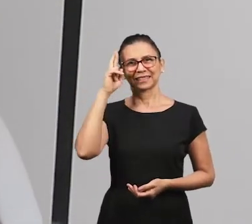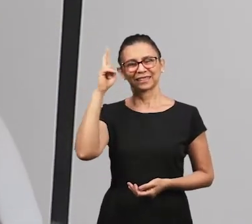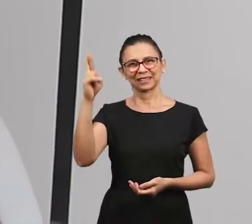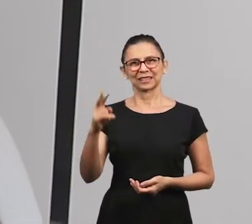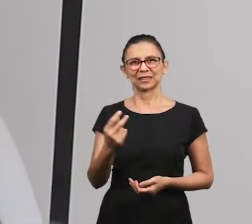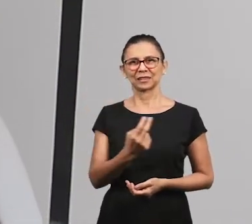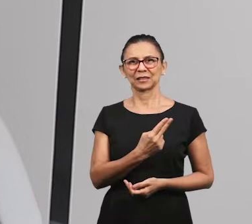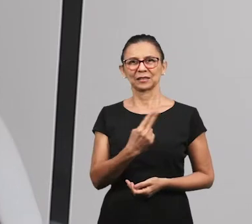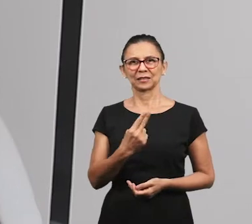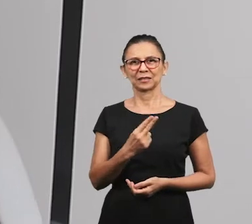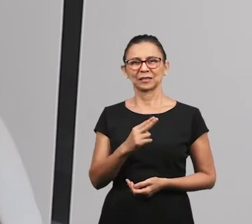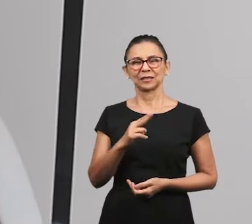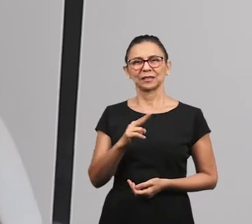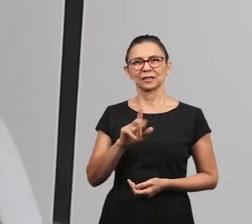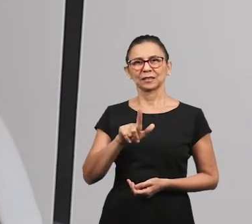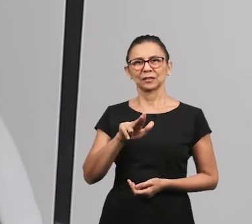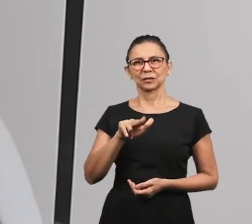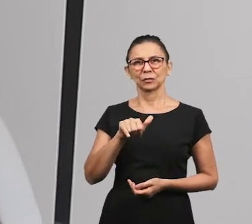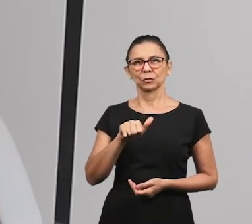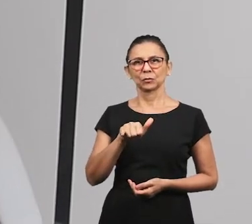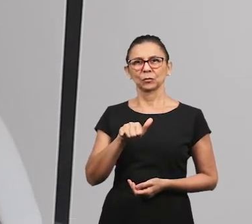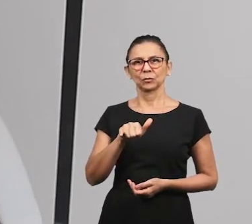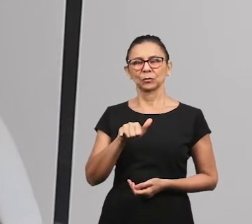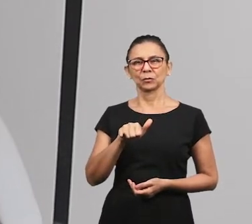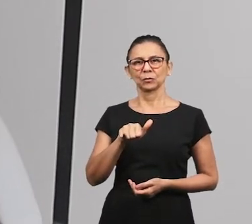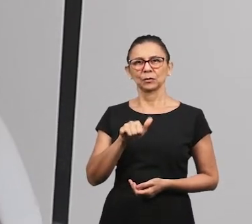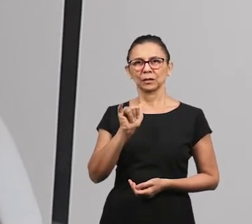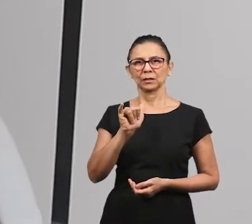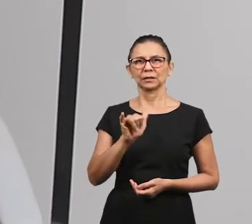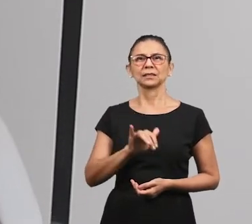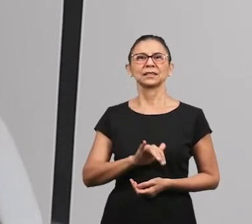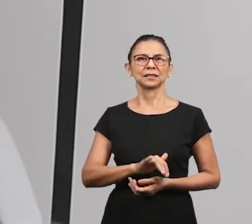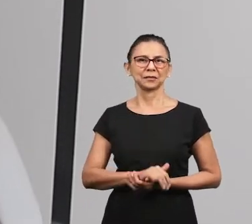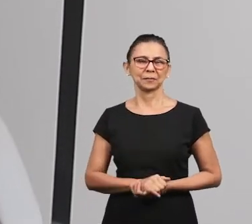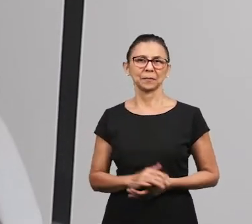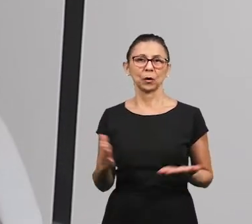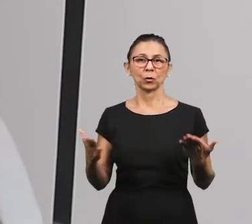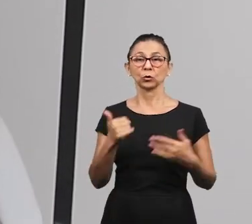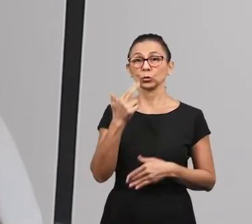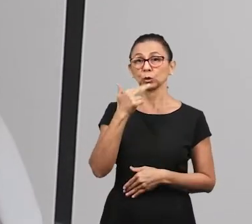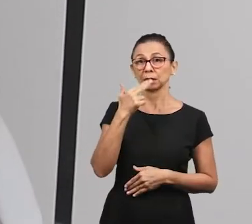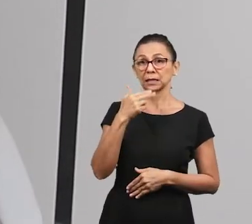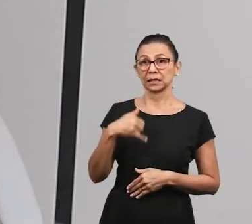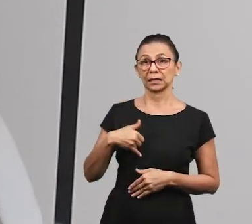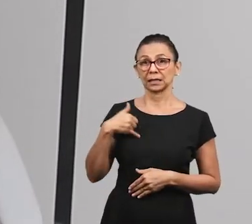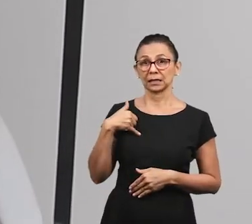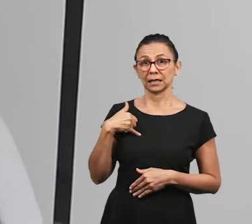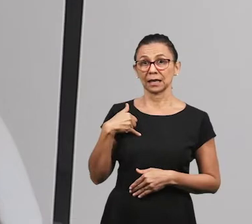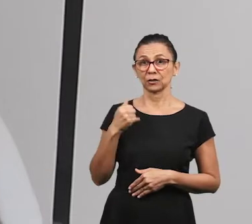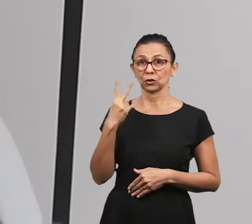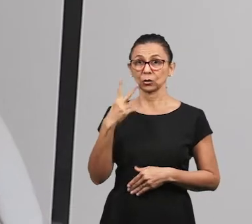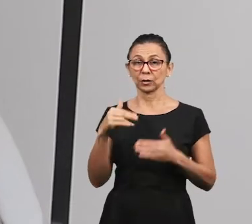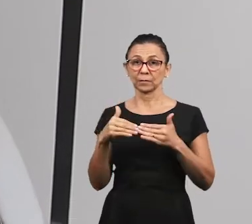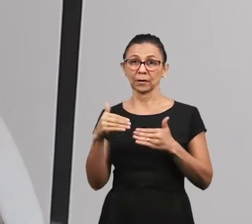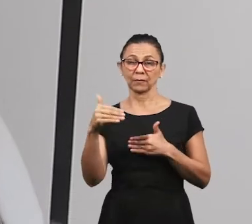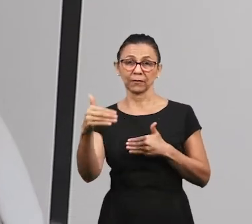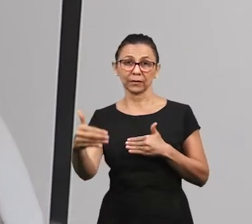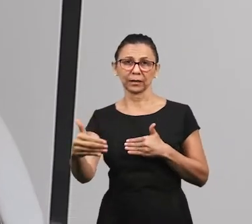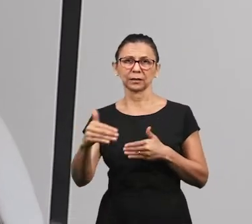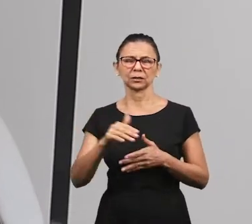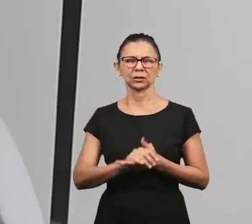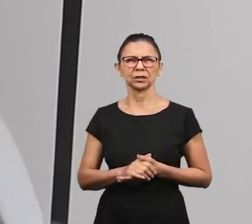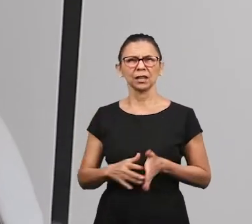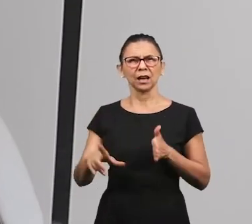Господа Иисуса. Меня зовут Луани Маньяго, и я нутриционист. И мы поговорим о